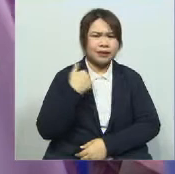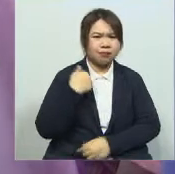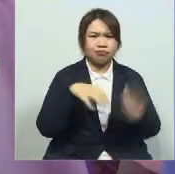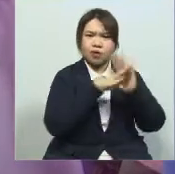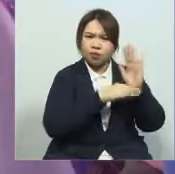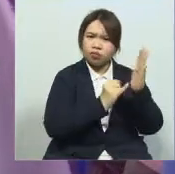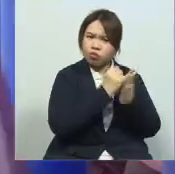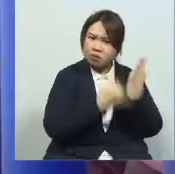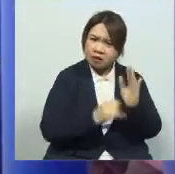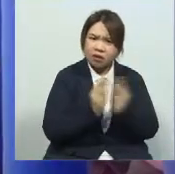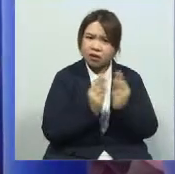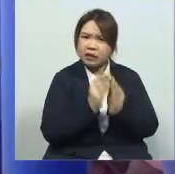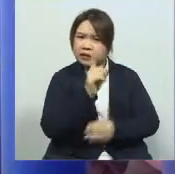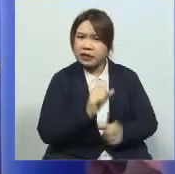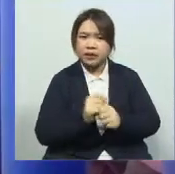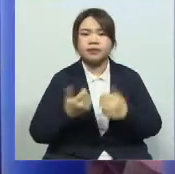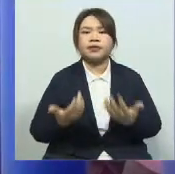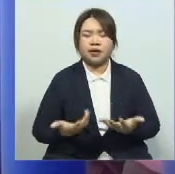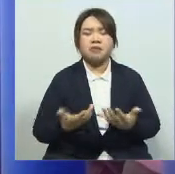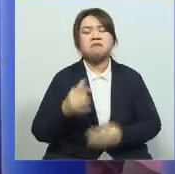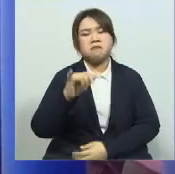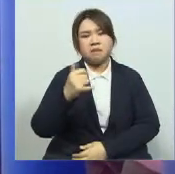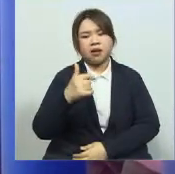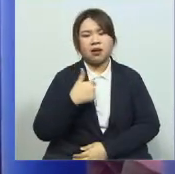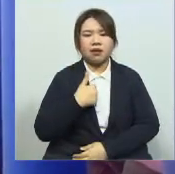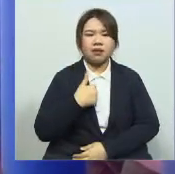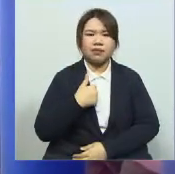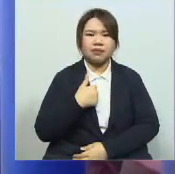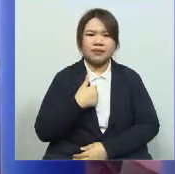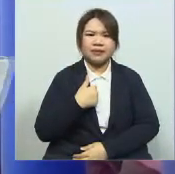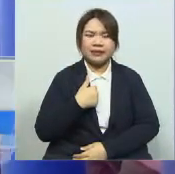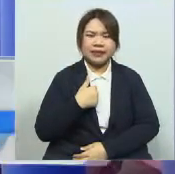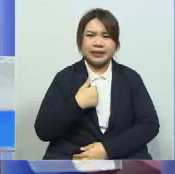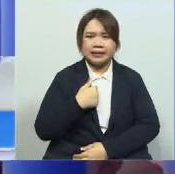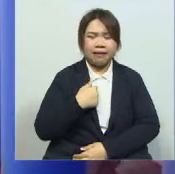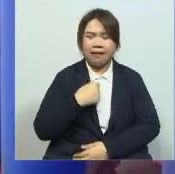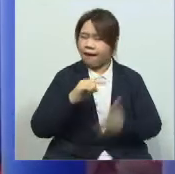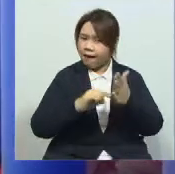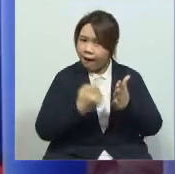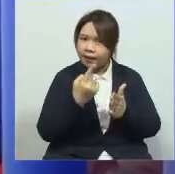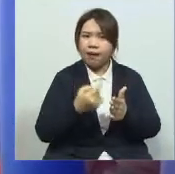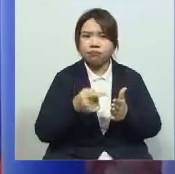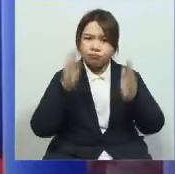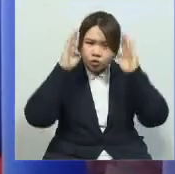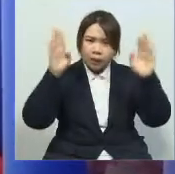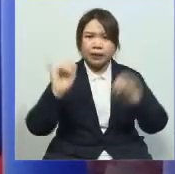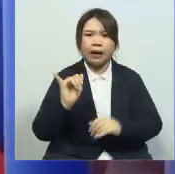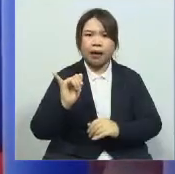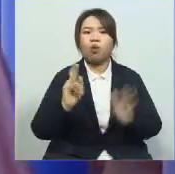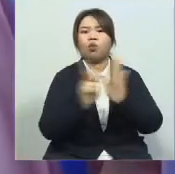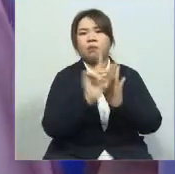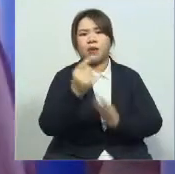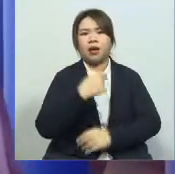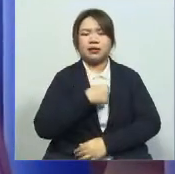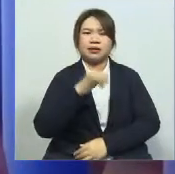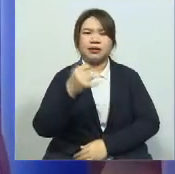ามันจะส่งผลกับคะแนนไหมอะไรอย่างเงี้ยครับว่าบางครั้งเราอาจจะไม่เคยเลือกตั้งมาก่อนแล้วก็กติกาใหม่เนาะผม